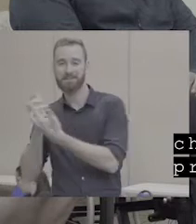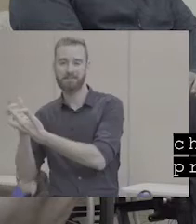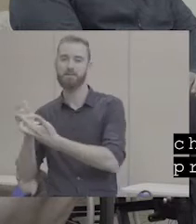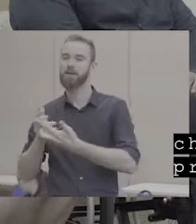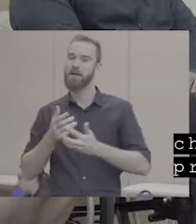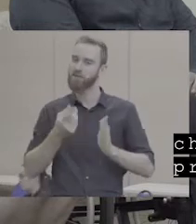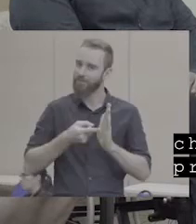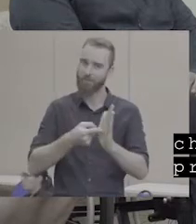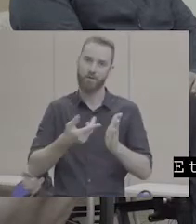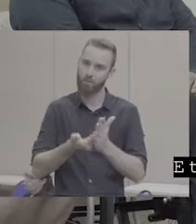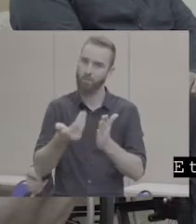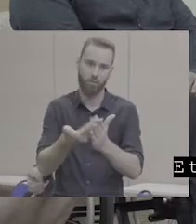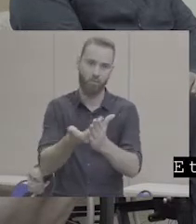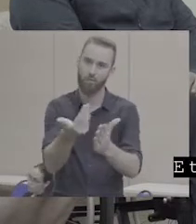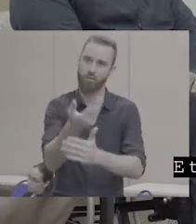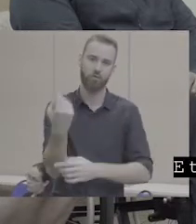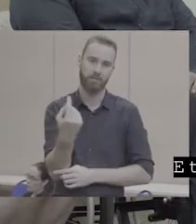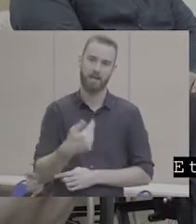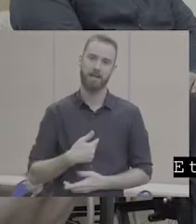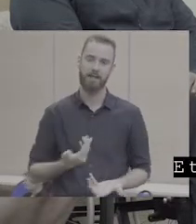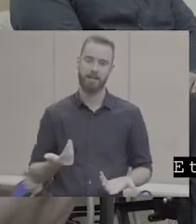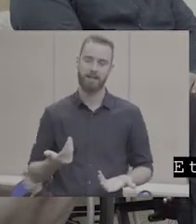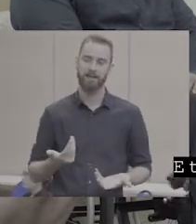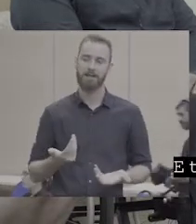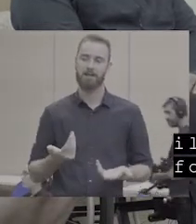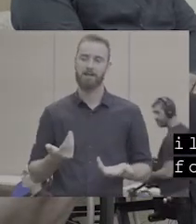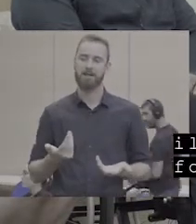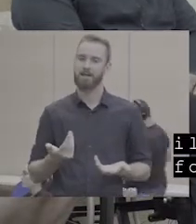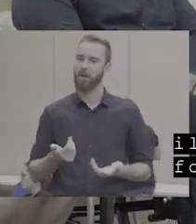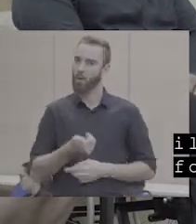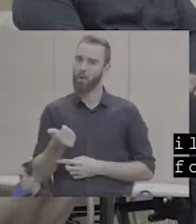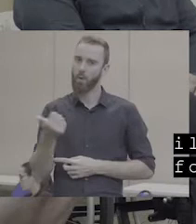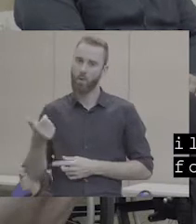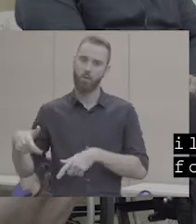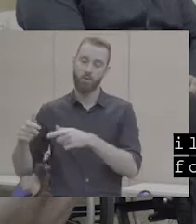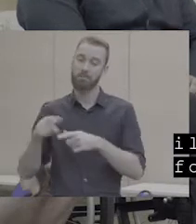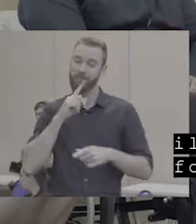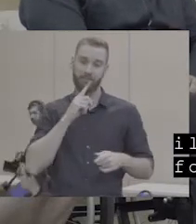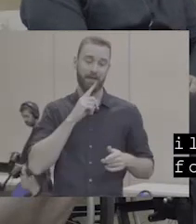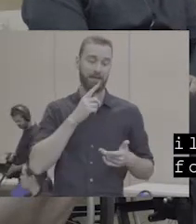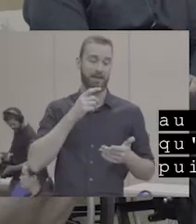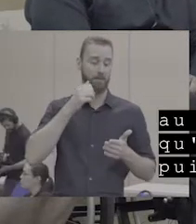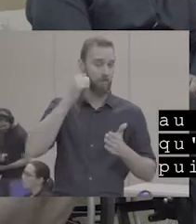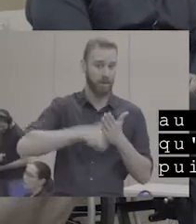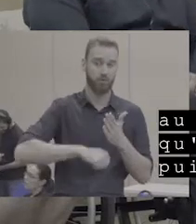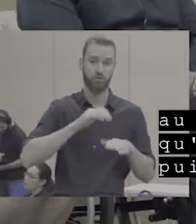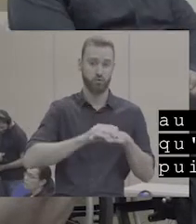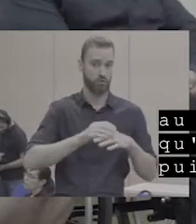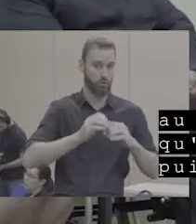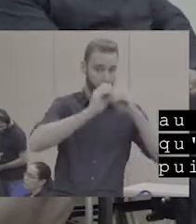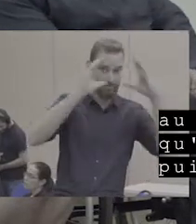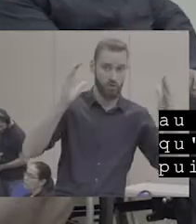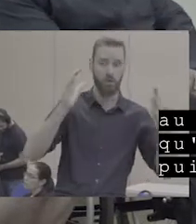un nouveau projet. Et force est de constater qu'il y a des manquements qui se font tant au niveau de la conception